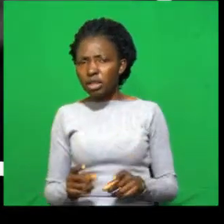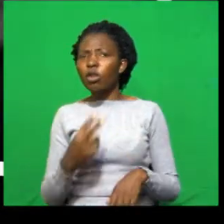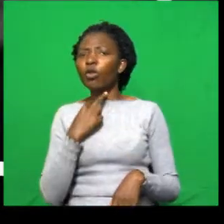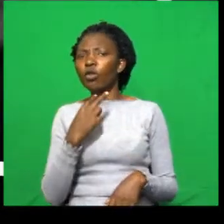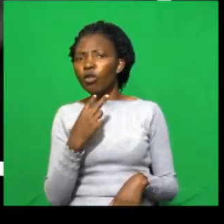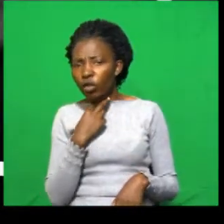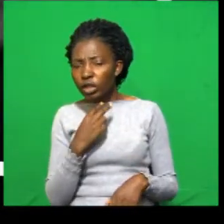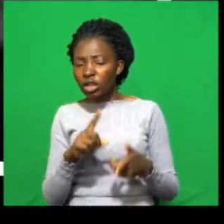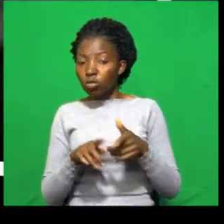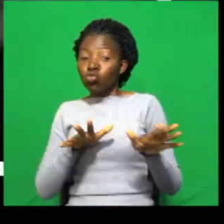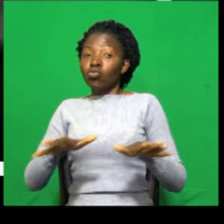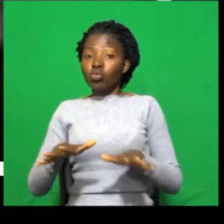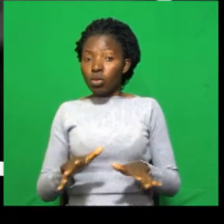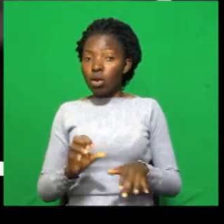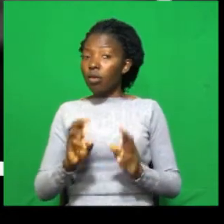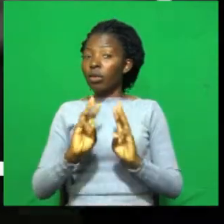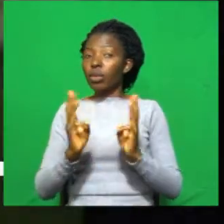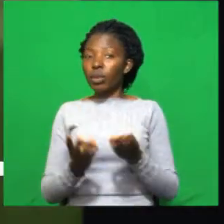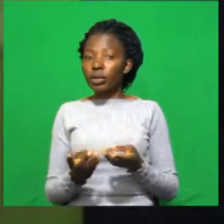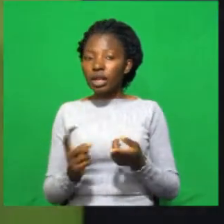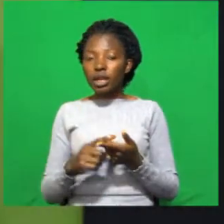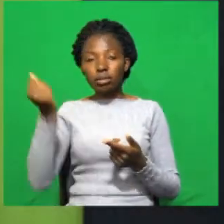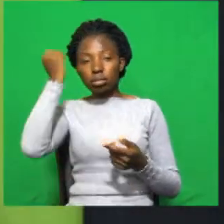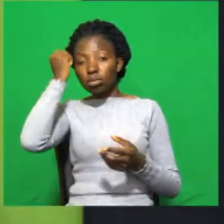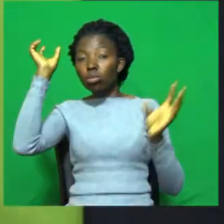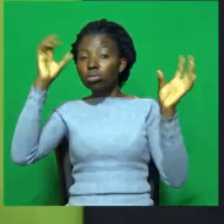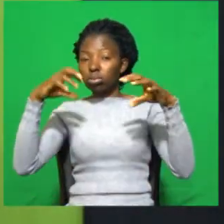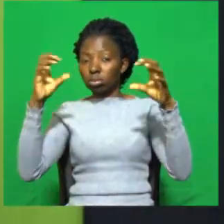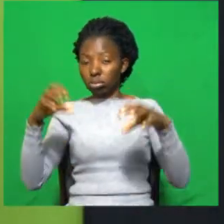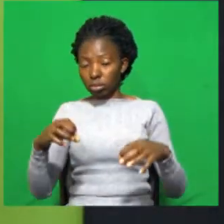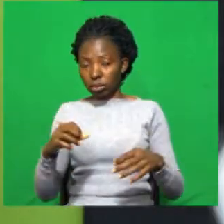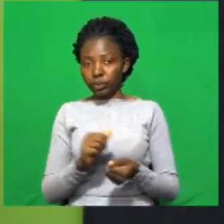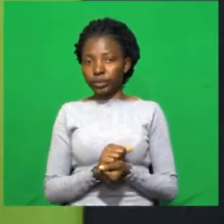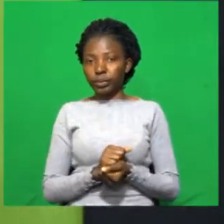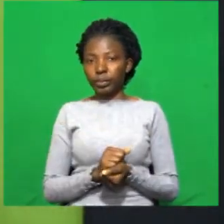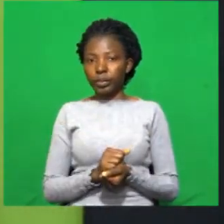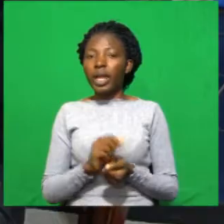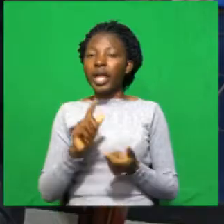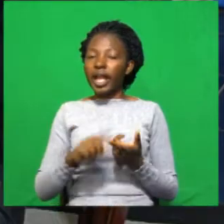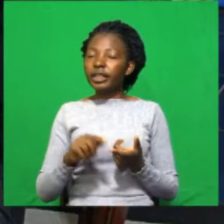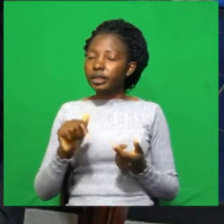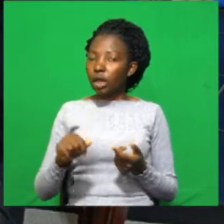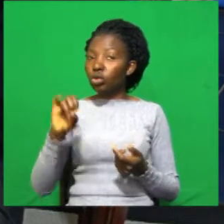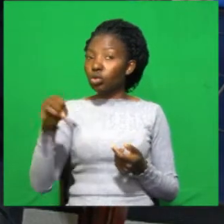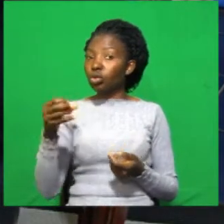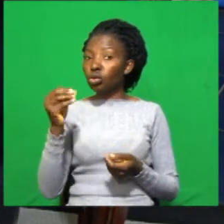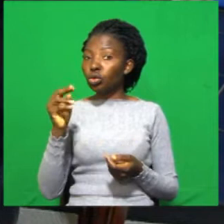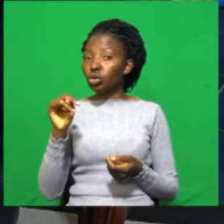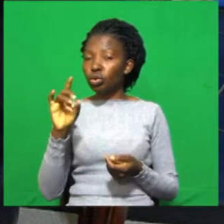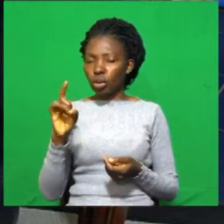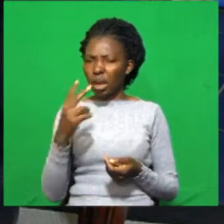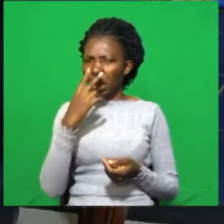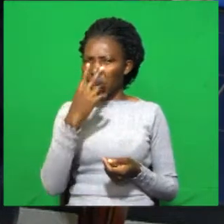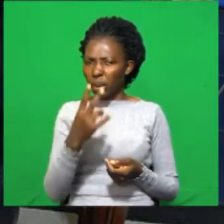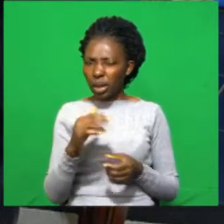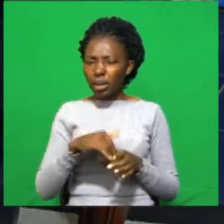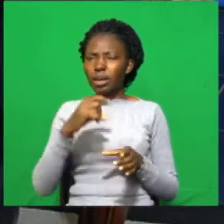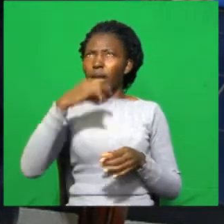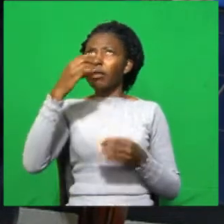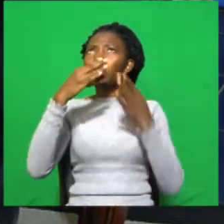nokutinhira nokudengenyeka kwenyika nechimvuramahwe chikuru. Muri kuti kudia? Johani akaratidzwa